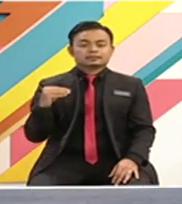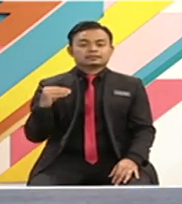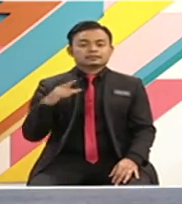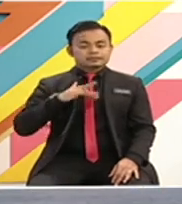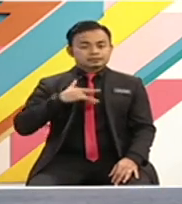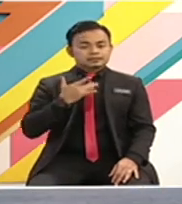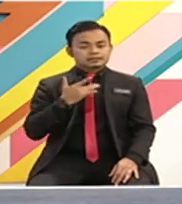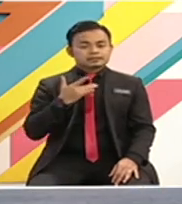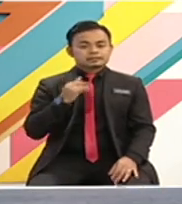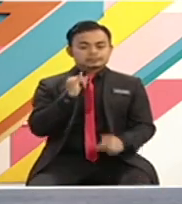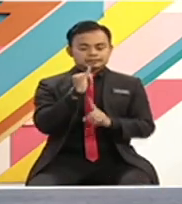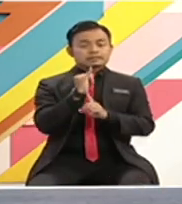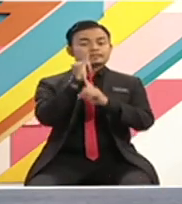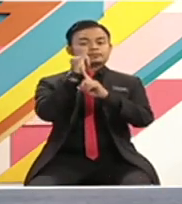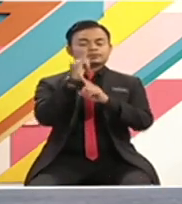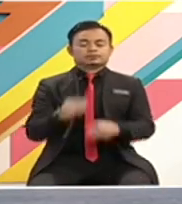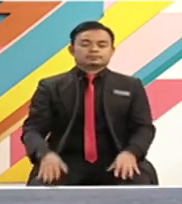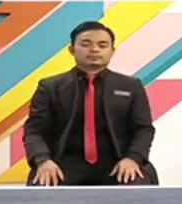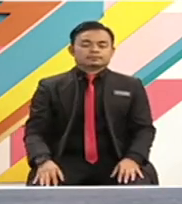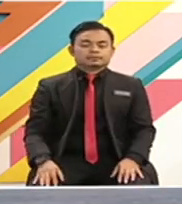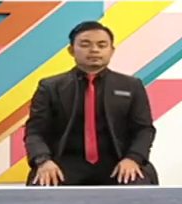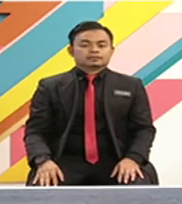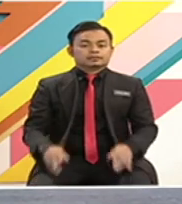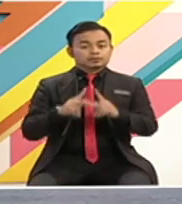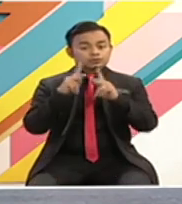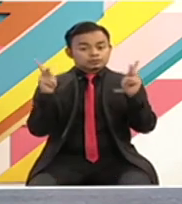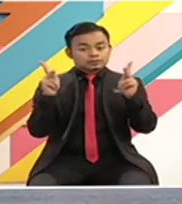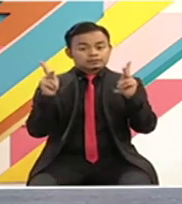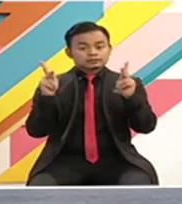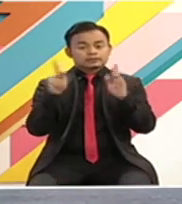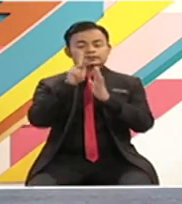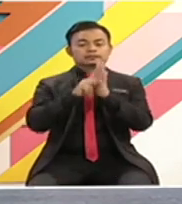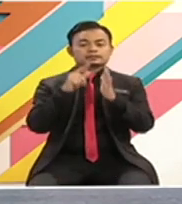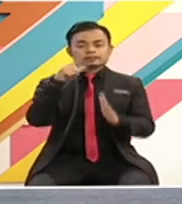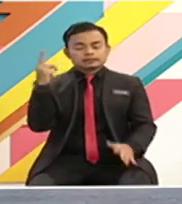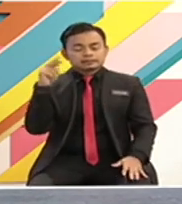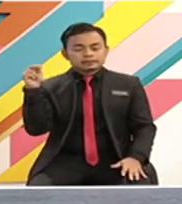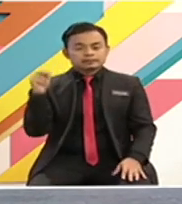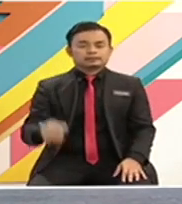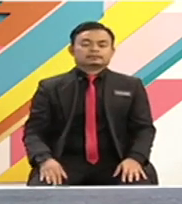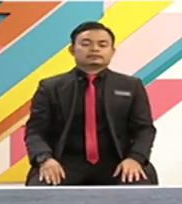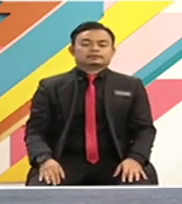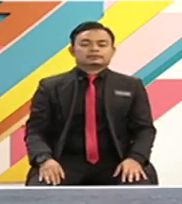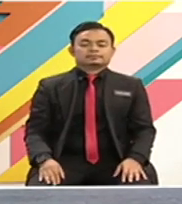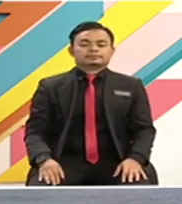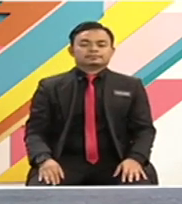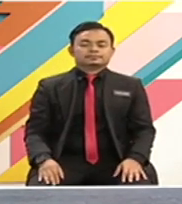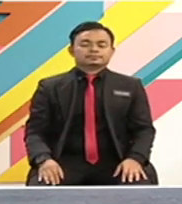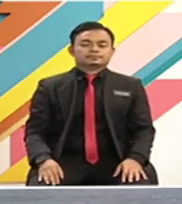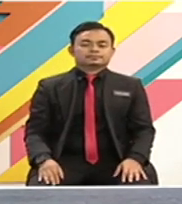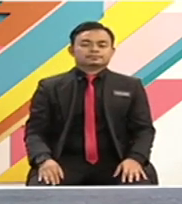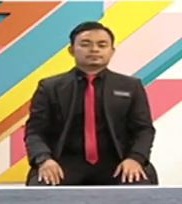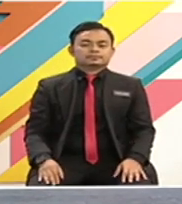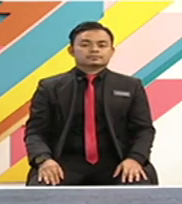adalah kelainan atau pun perbedaan pada sesuatu gubahan Oke sego dan sebelum itu watching terlebih dahulu saya